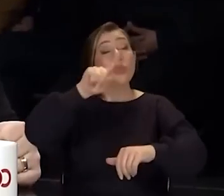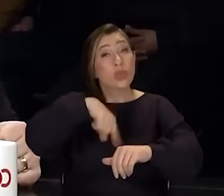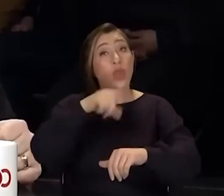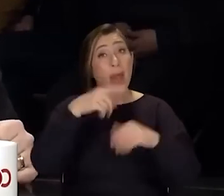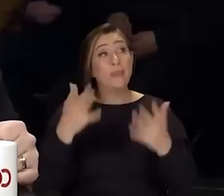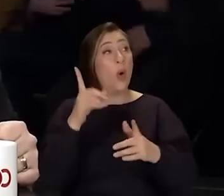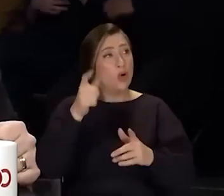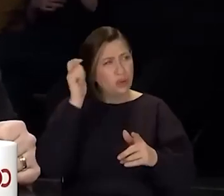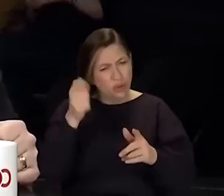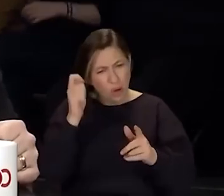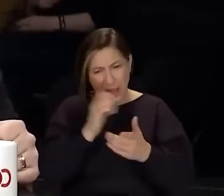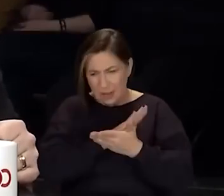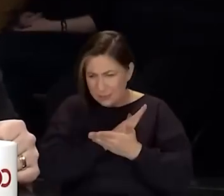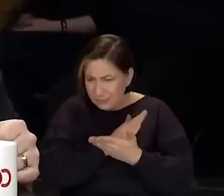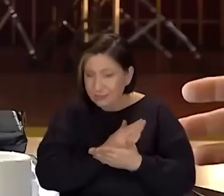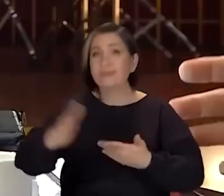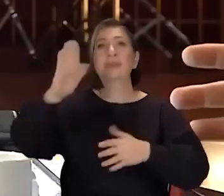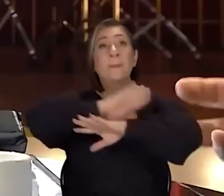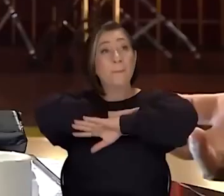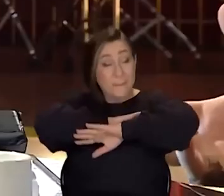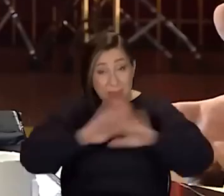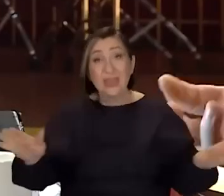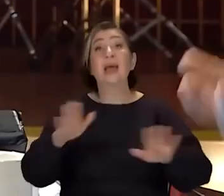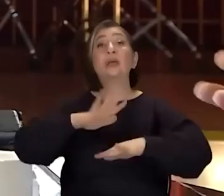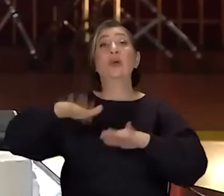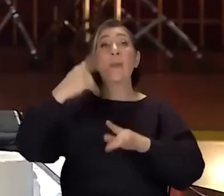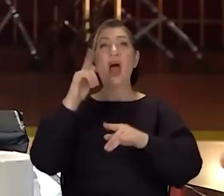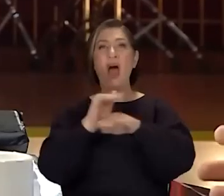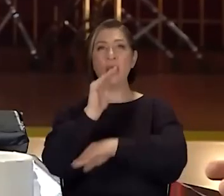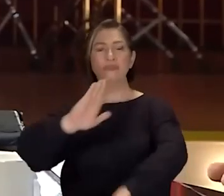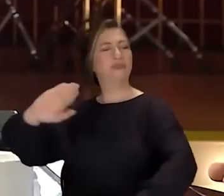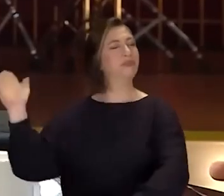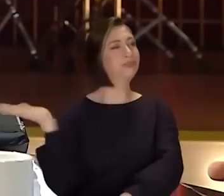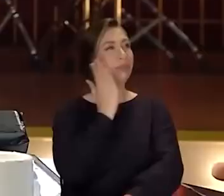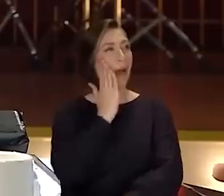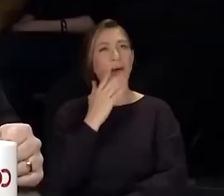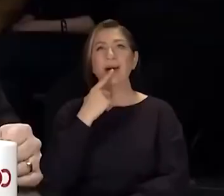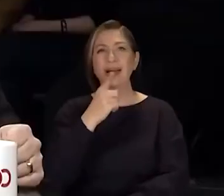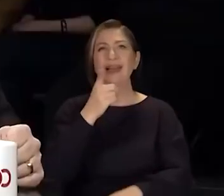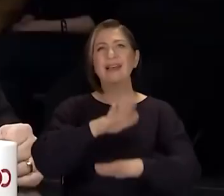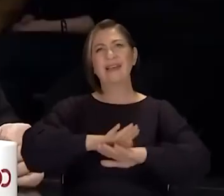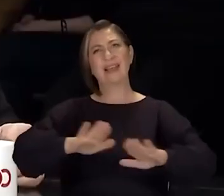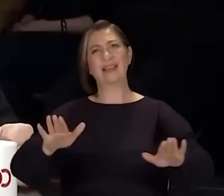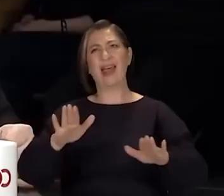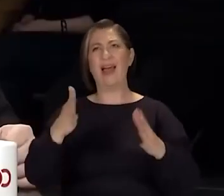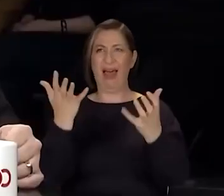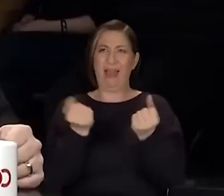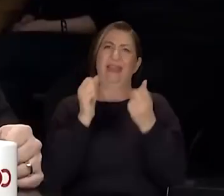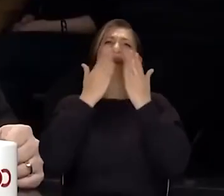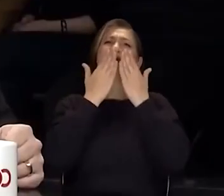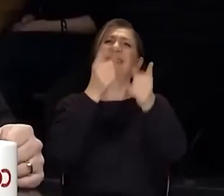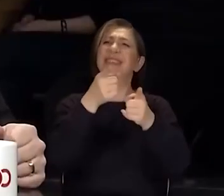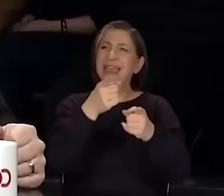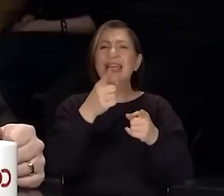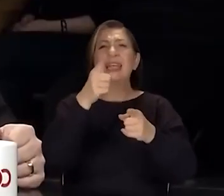de o zorlukları da aştıktan sonra ve bir işte hayat tokadı attı dediği zaman da sen yeter aldın artık dersini